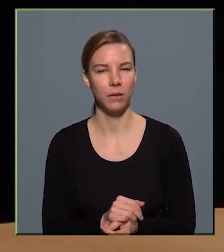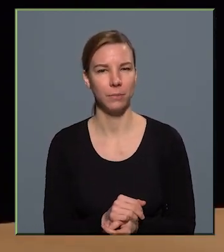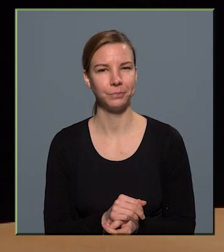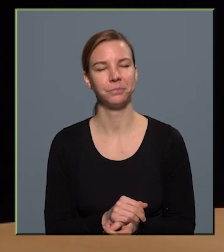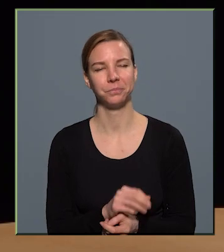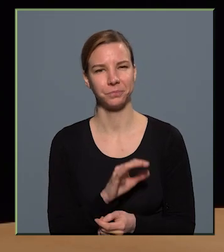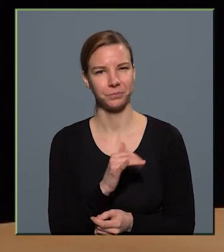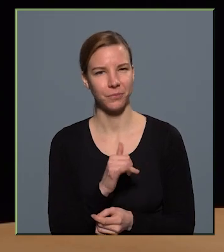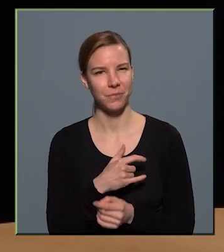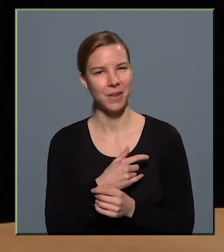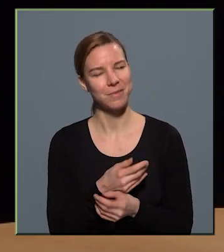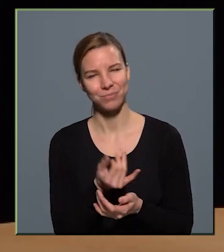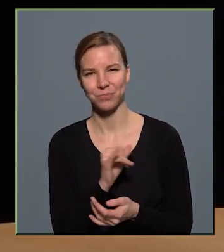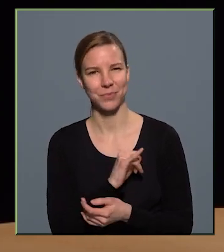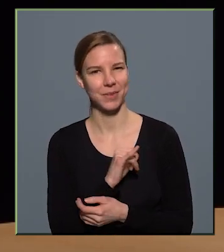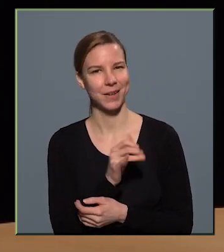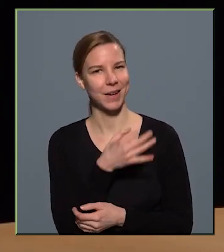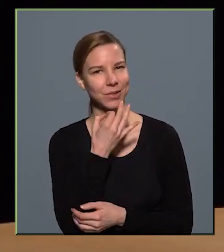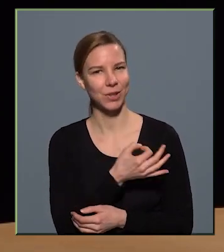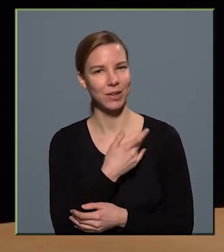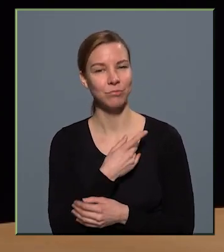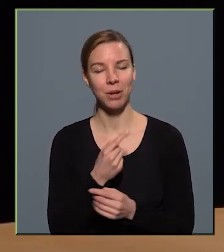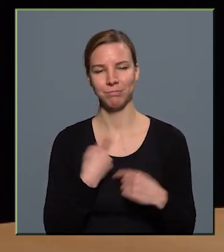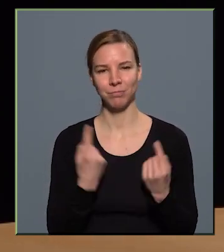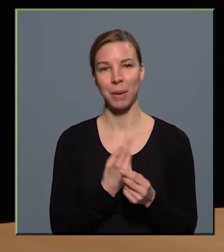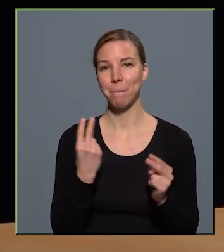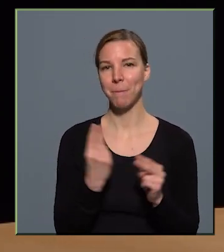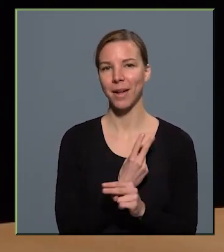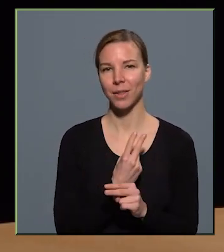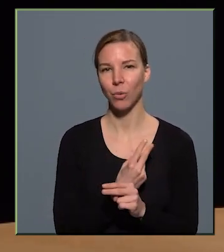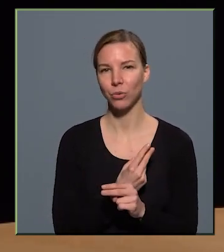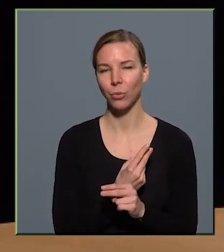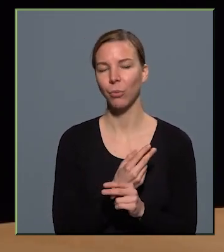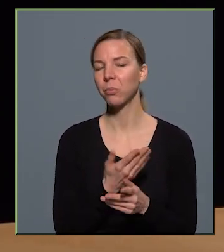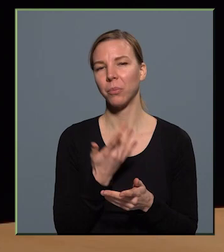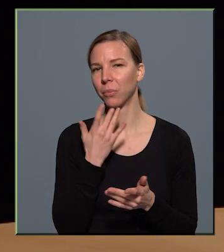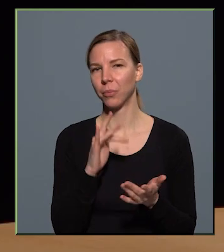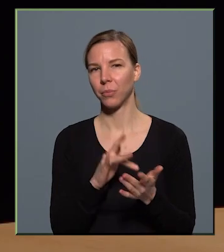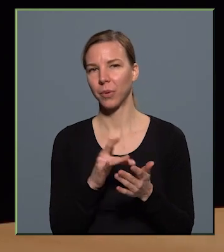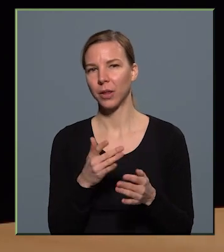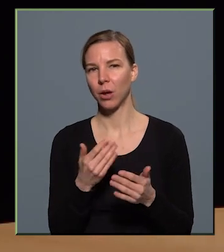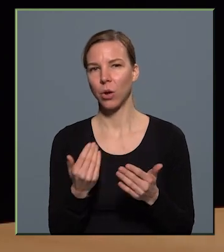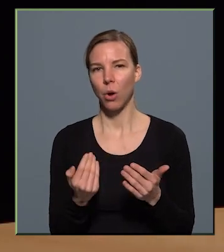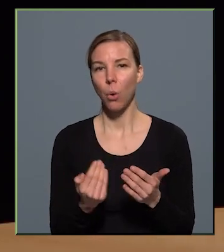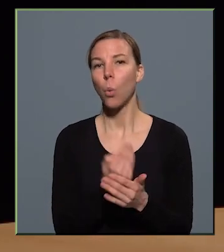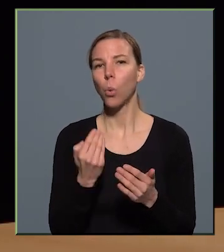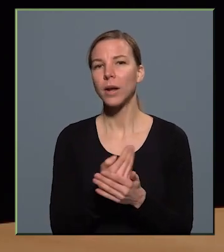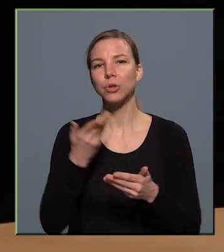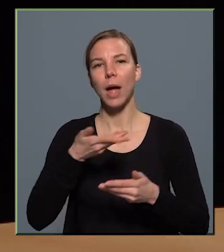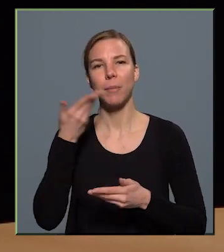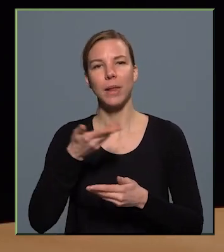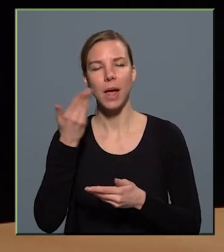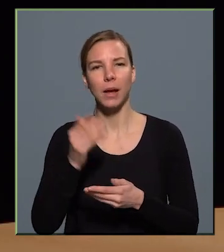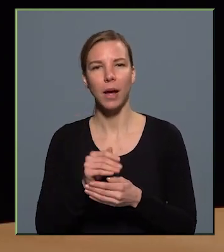Ez egy tök érdekes kérdés, hiszen ugye megszoktuk azt, hogy mielőtt mondjuk újra és újra beszéltünk arról, hogy néha-néha